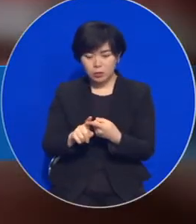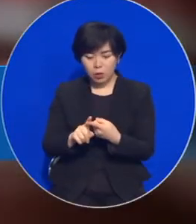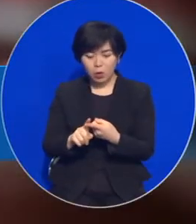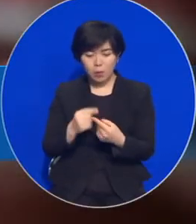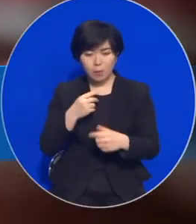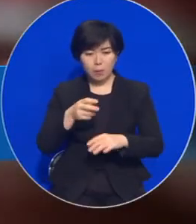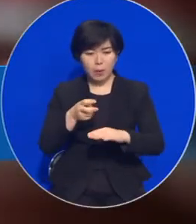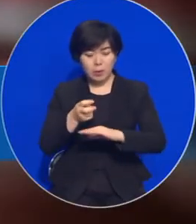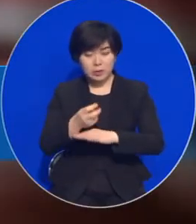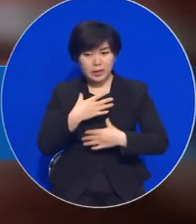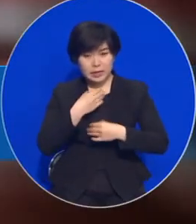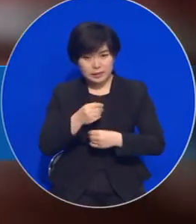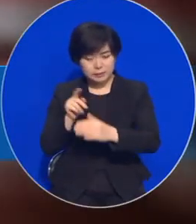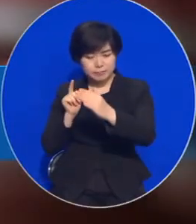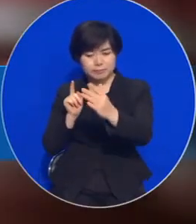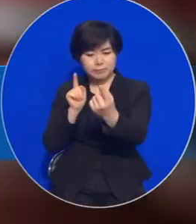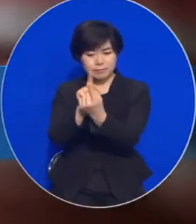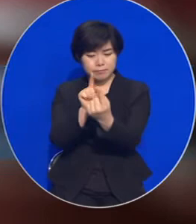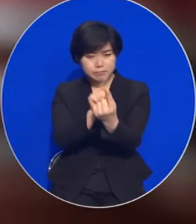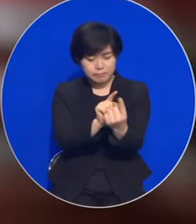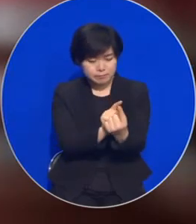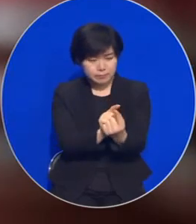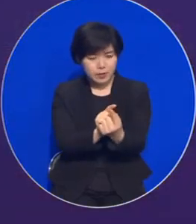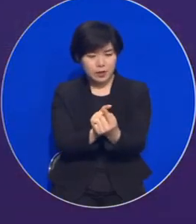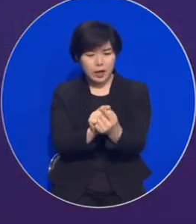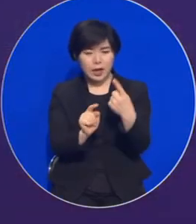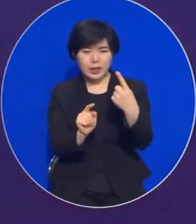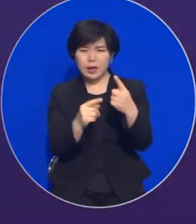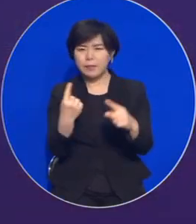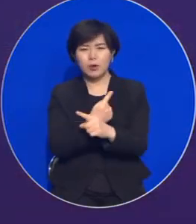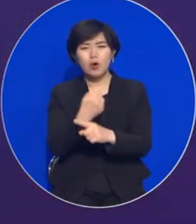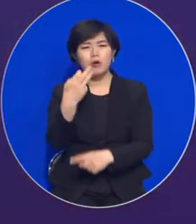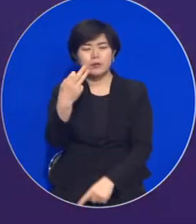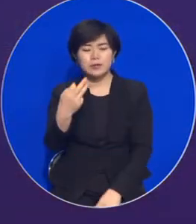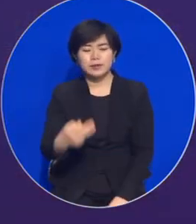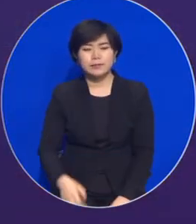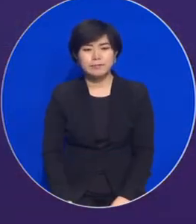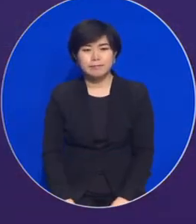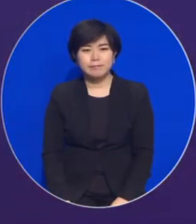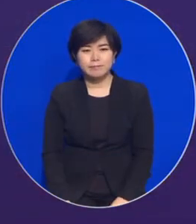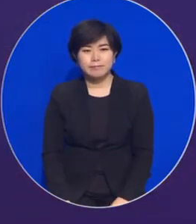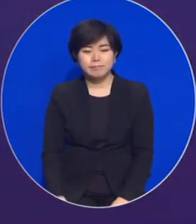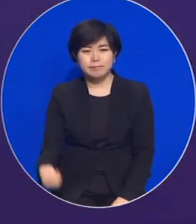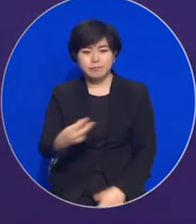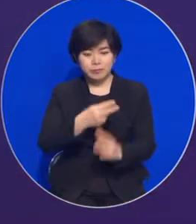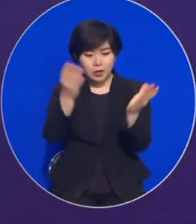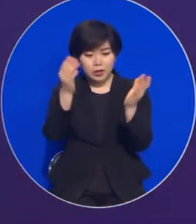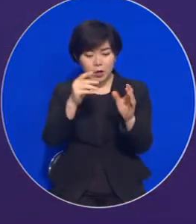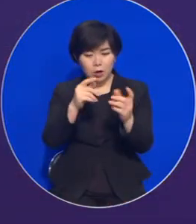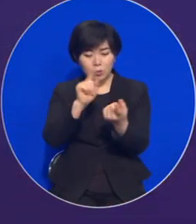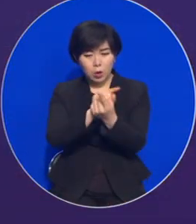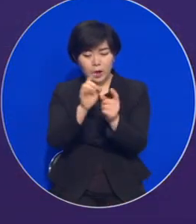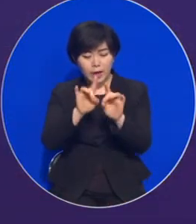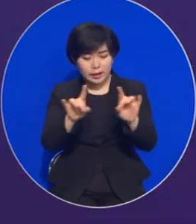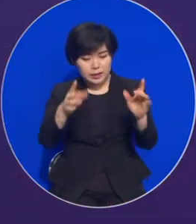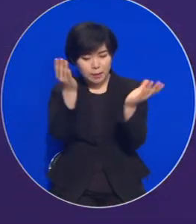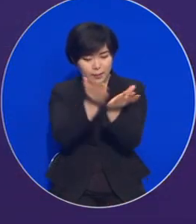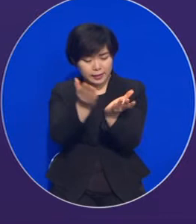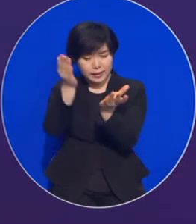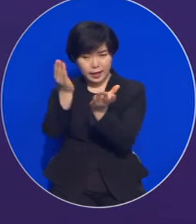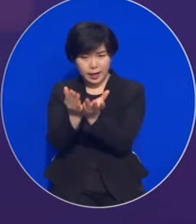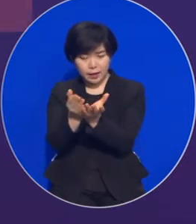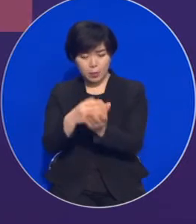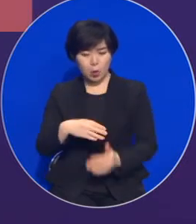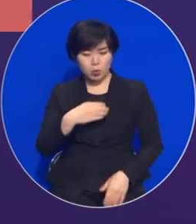퍼스 를 지난해 한 대에서 13대 로 확대합니다 맞춤형 정신건강 서비스도 제공합니다 대상별로